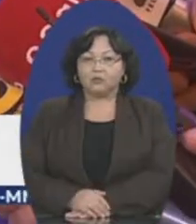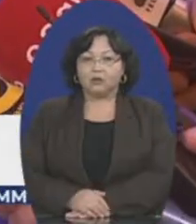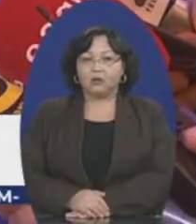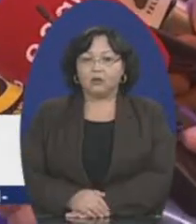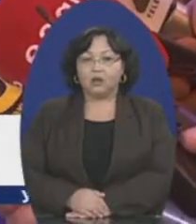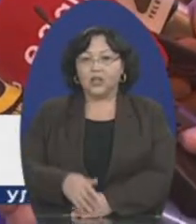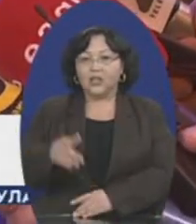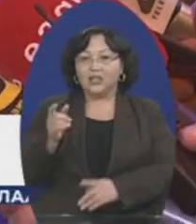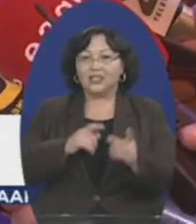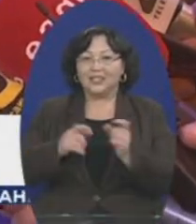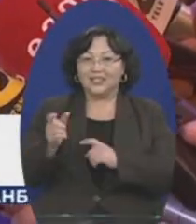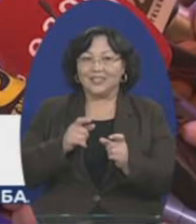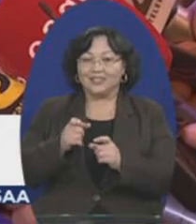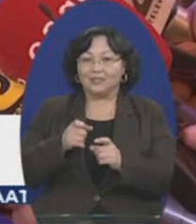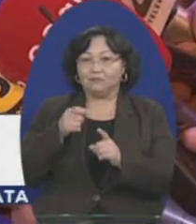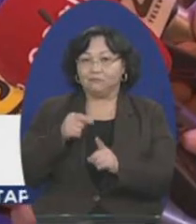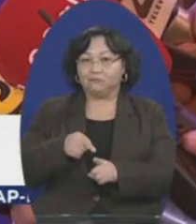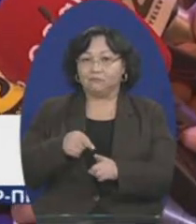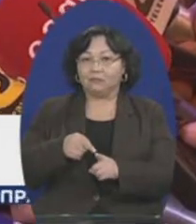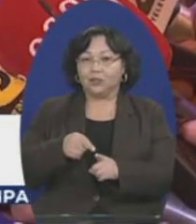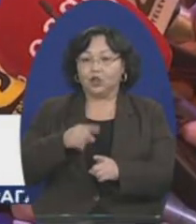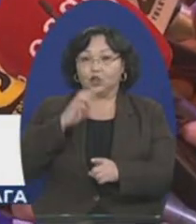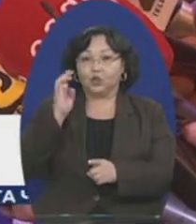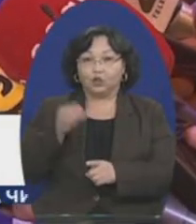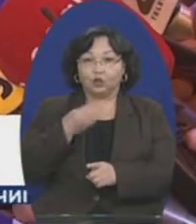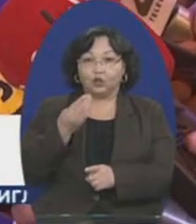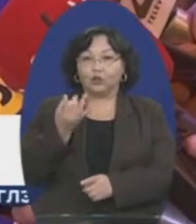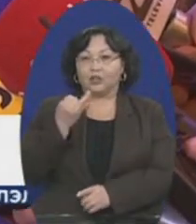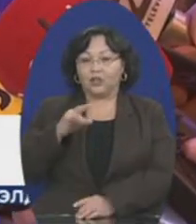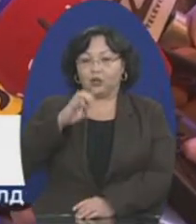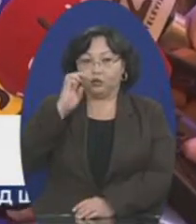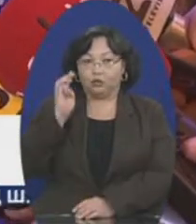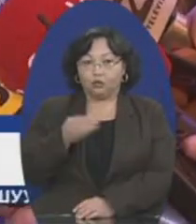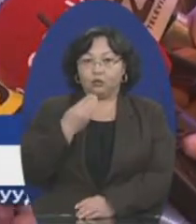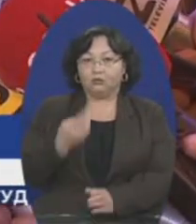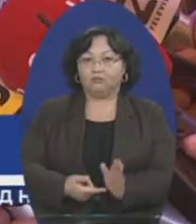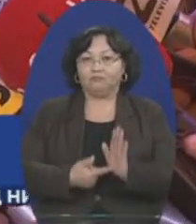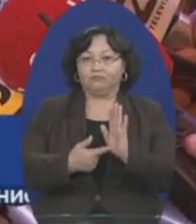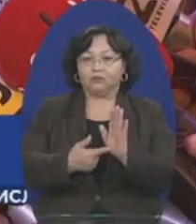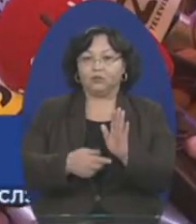Ялангуяа эдийн засгийн секторт одоо маш тодорхой ил тод байдлыг бий болгох